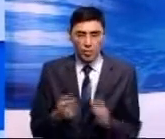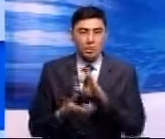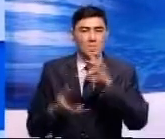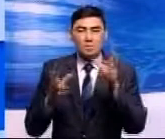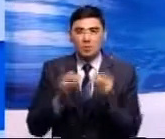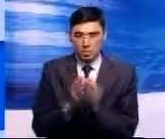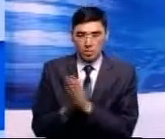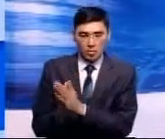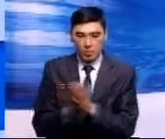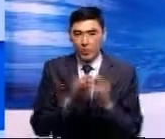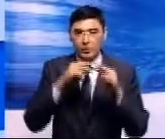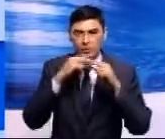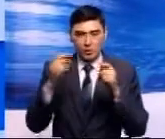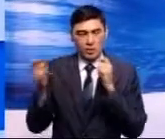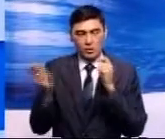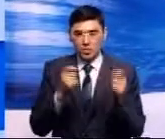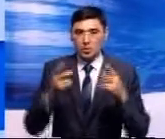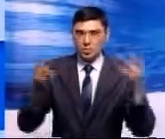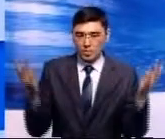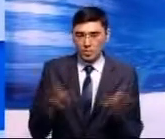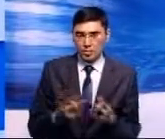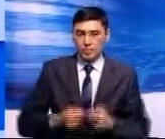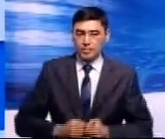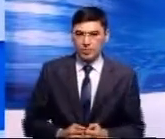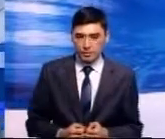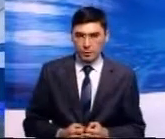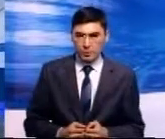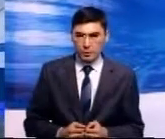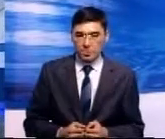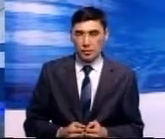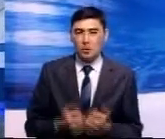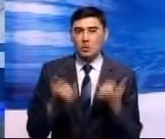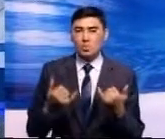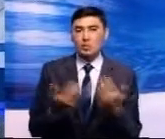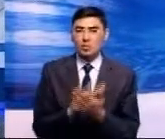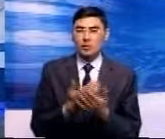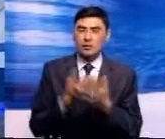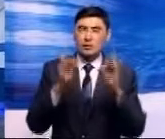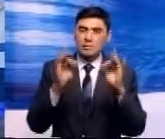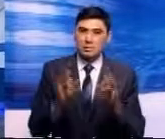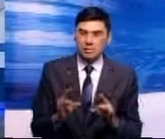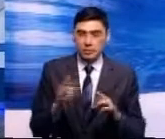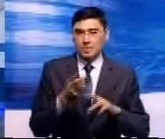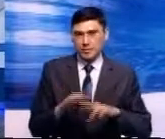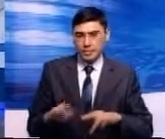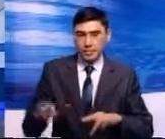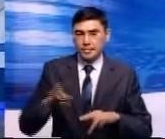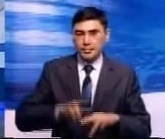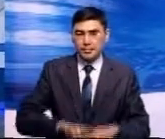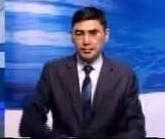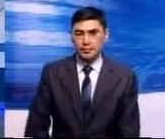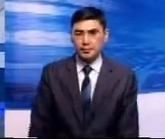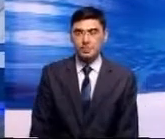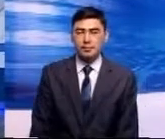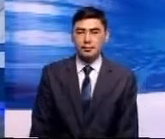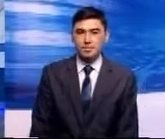меры безопасности при возможной чрезвычайной ситуации. Это были все новости на сегодняшний день. Впереди вас ждет прогноз погоды,